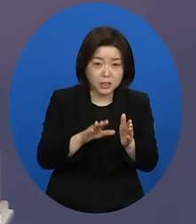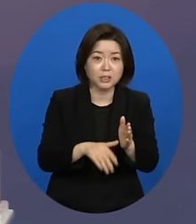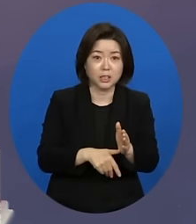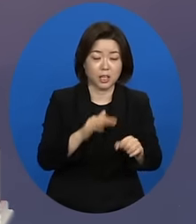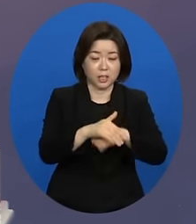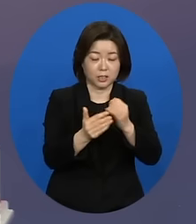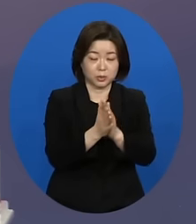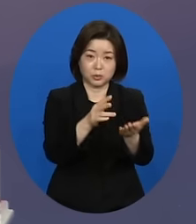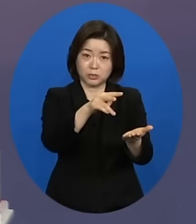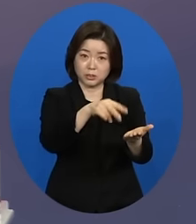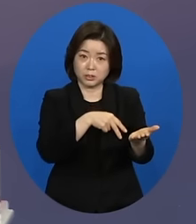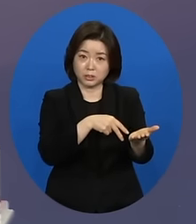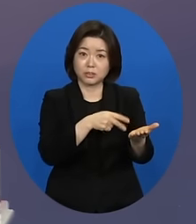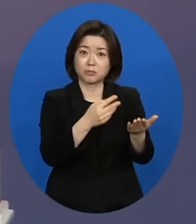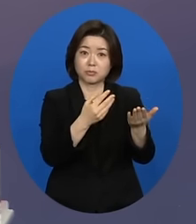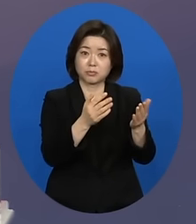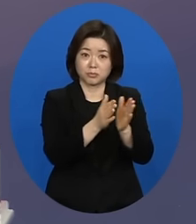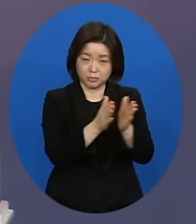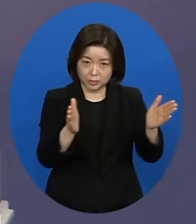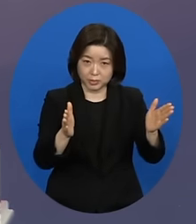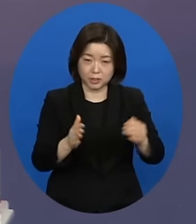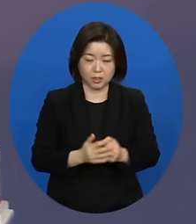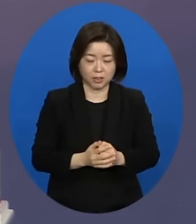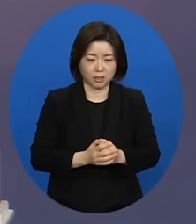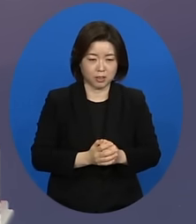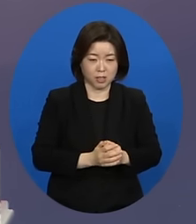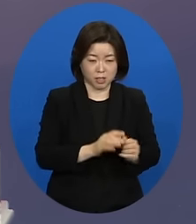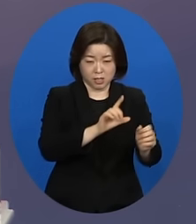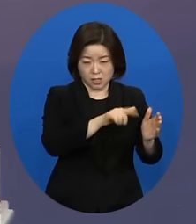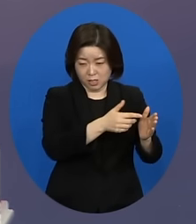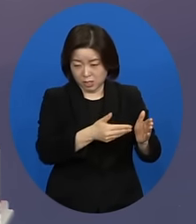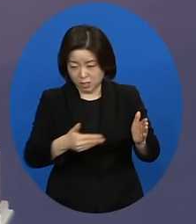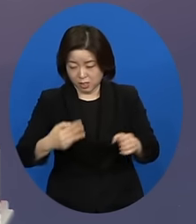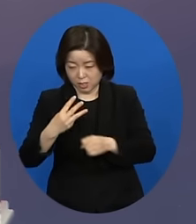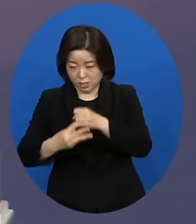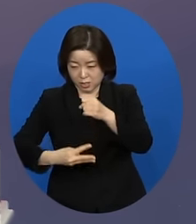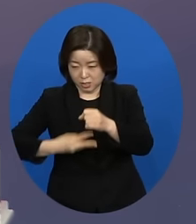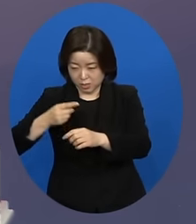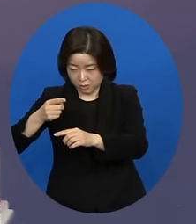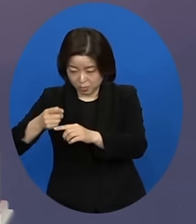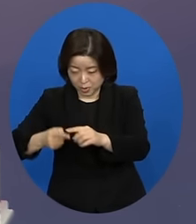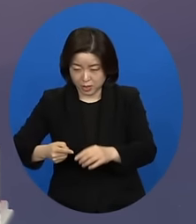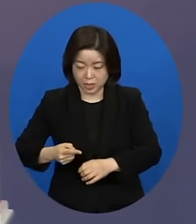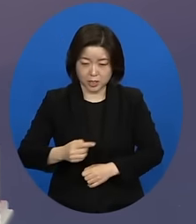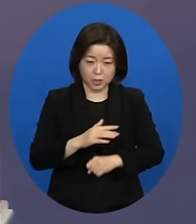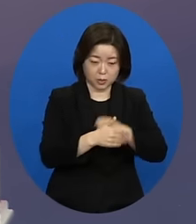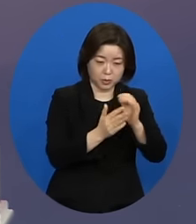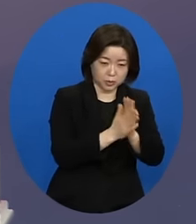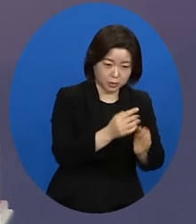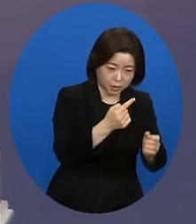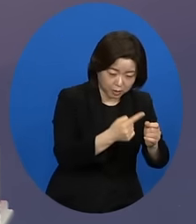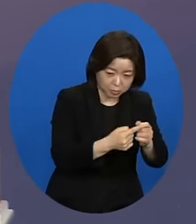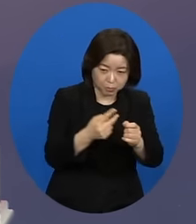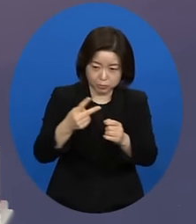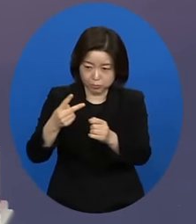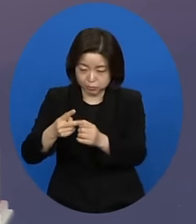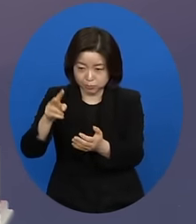되었고, 3년 반 걸려서 겨우 두 번을 읽고 났는데 엄마가,